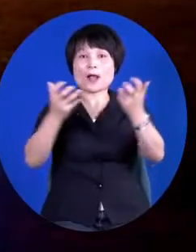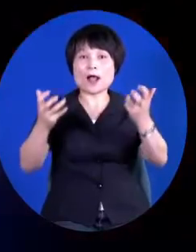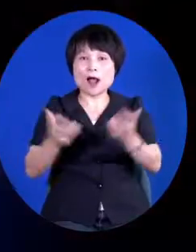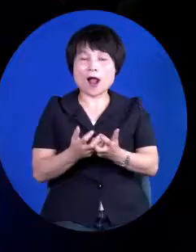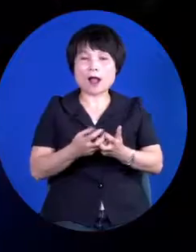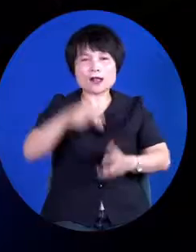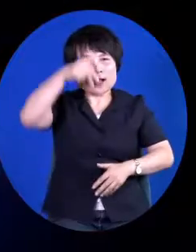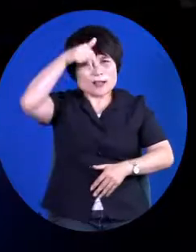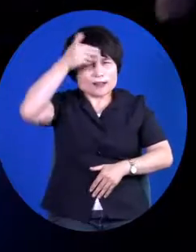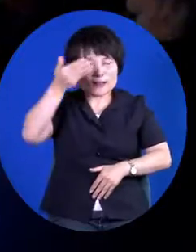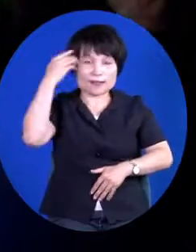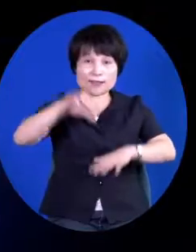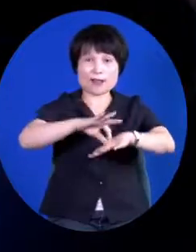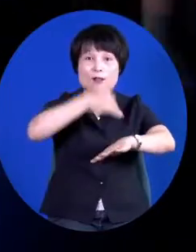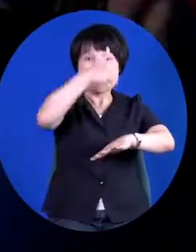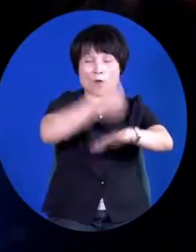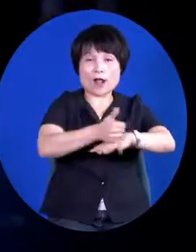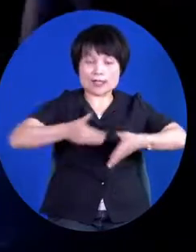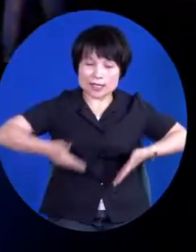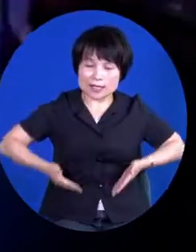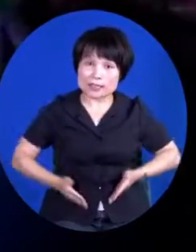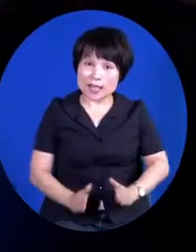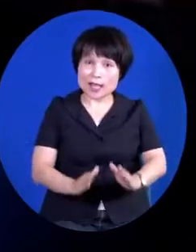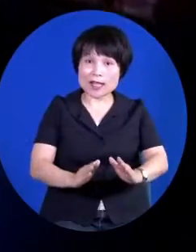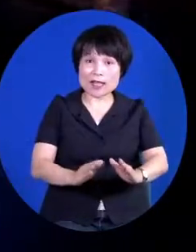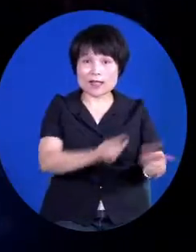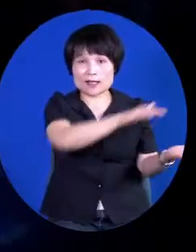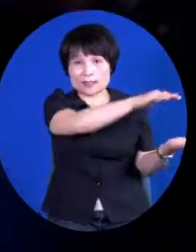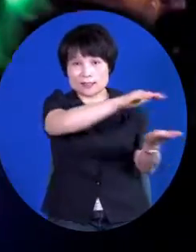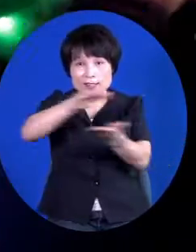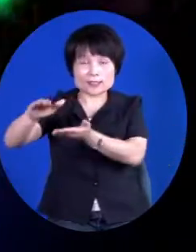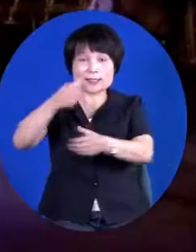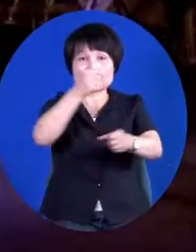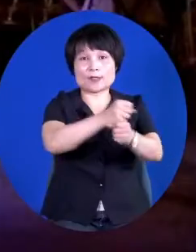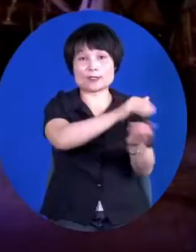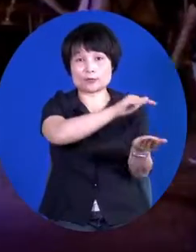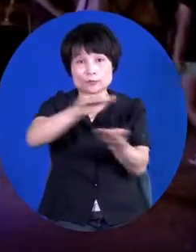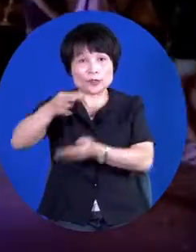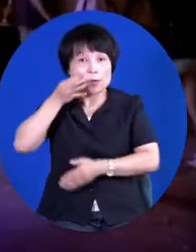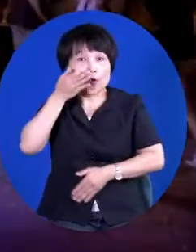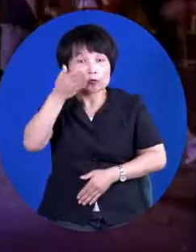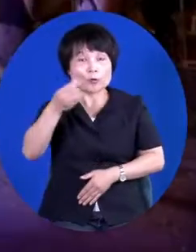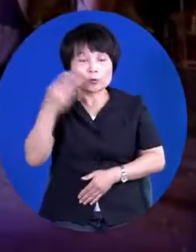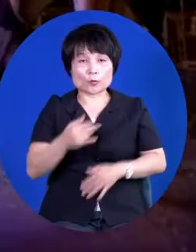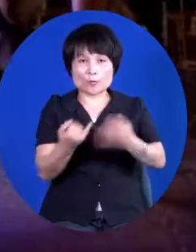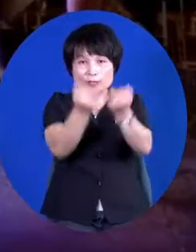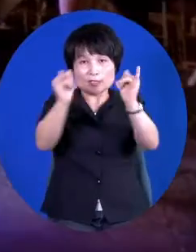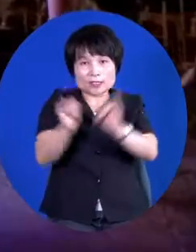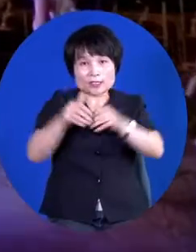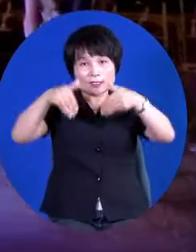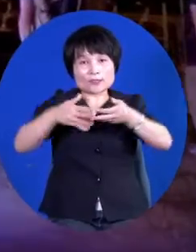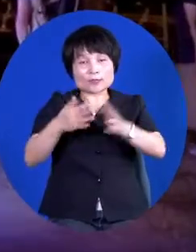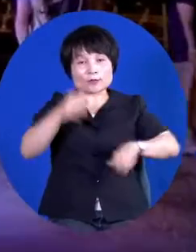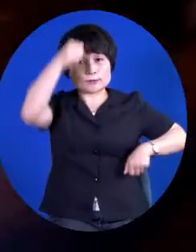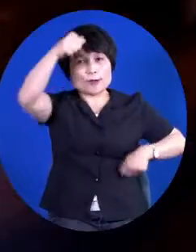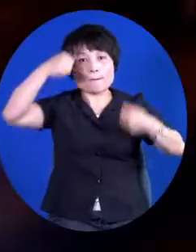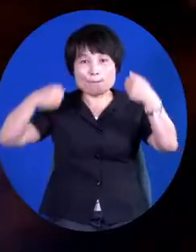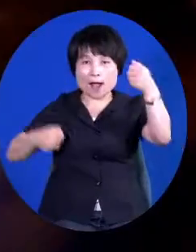중앙에 왕의 생일잔치상이 차려지고 무의들이 각 나라의 사신 일행을 환영하는 행사가 펼쳐지는